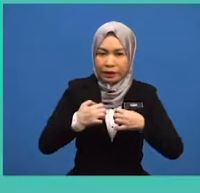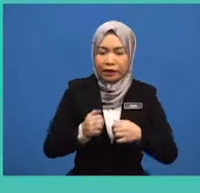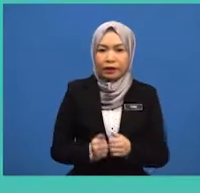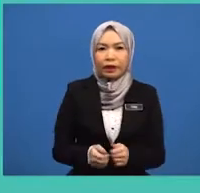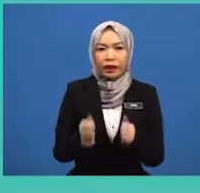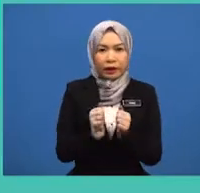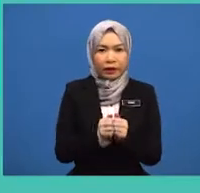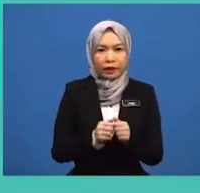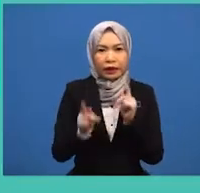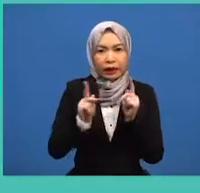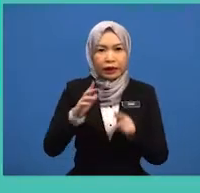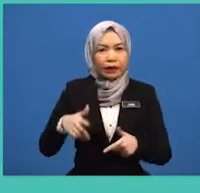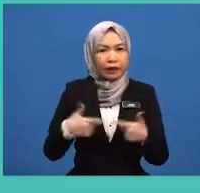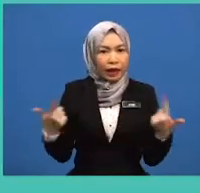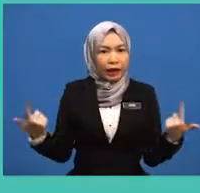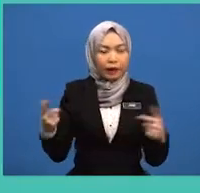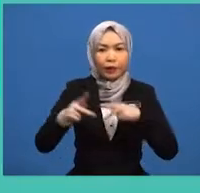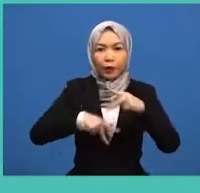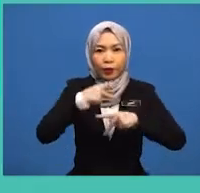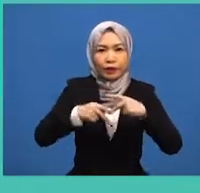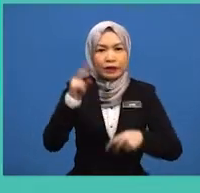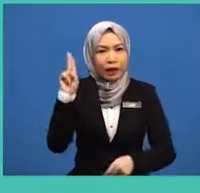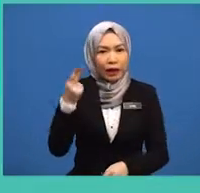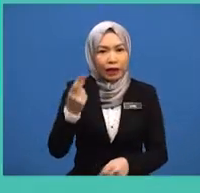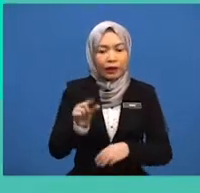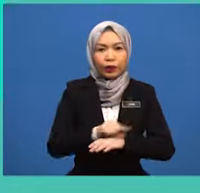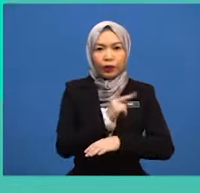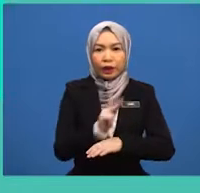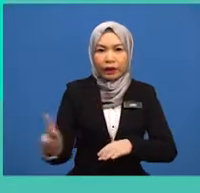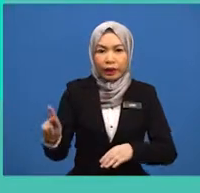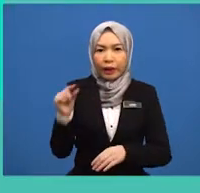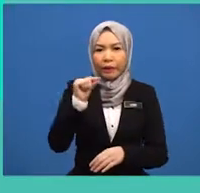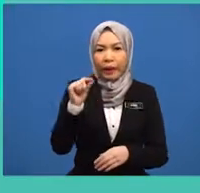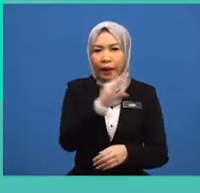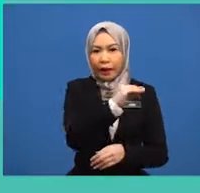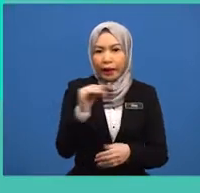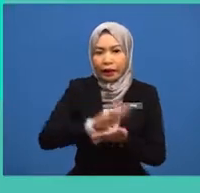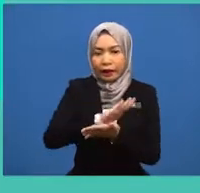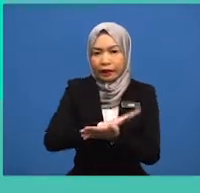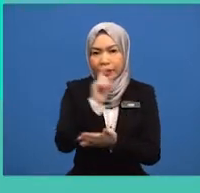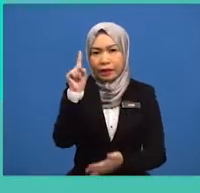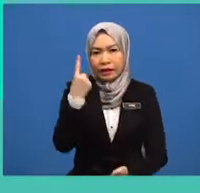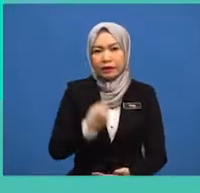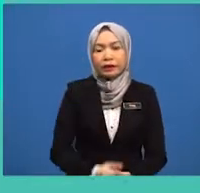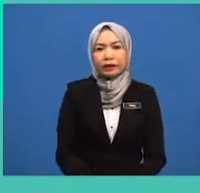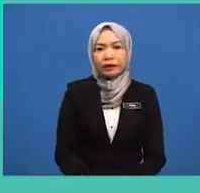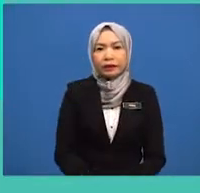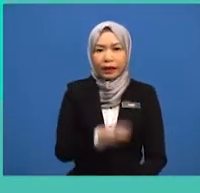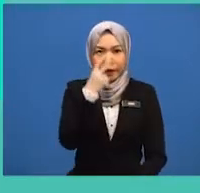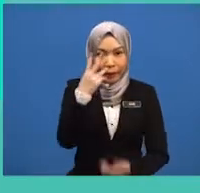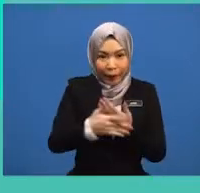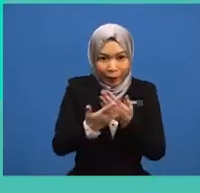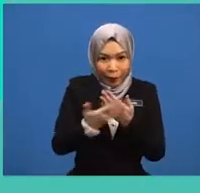Dengan kata lain, pemprosesan hanya menggunakan pen dan kertas sahaja. Nampak mudah